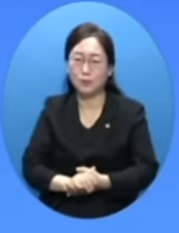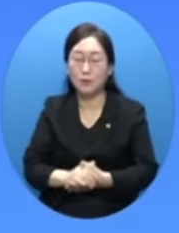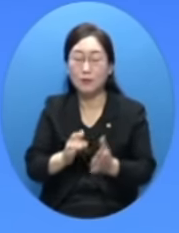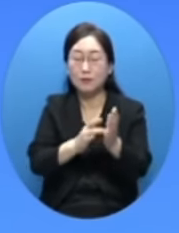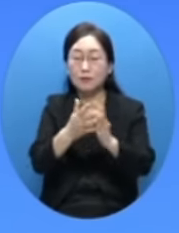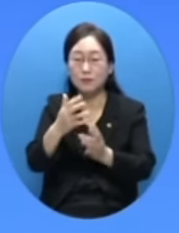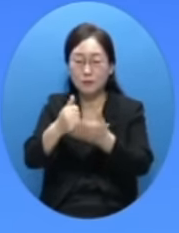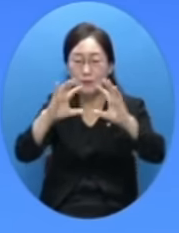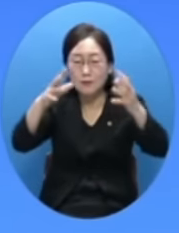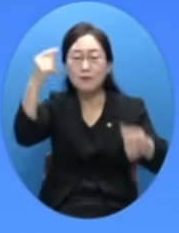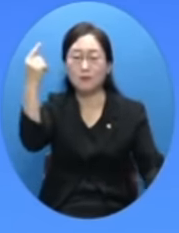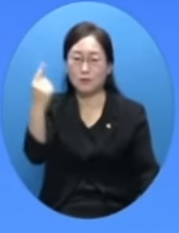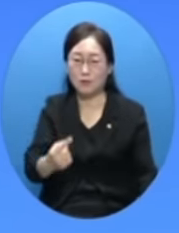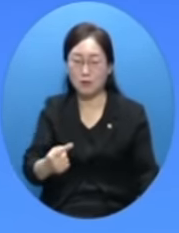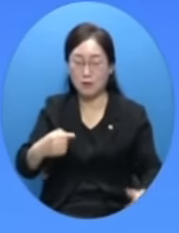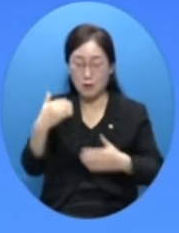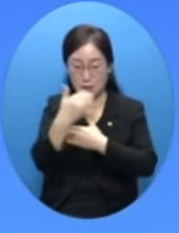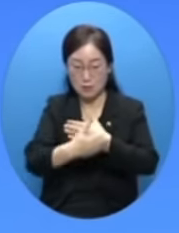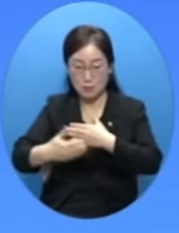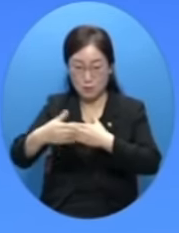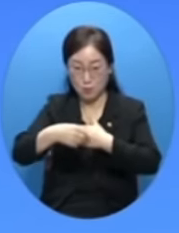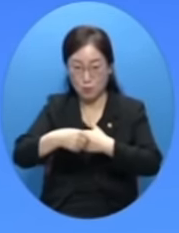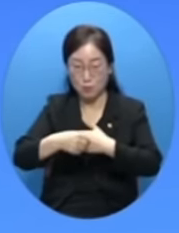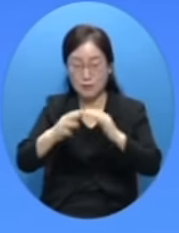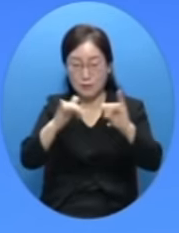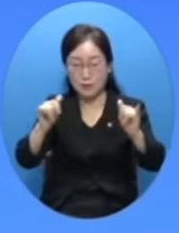예수께서 이 땅에 오셔서 육신의 몸을 입고 계실 때